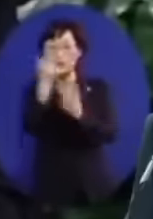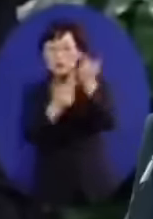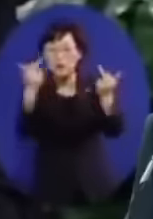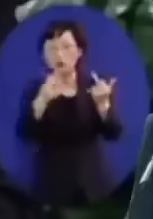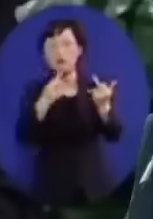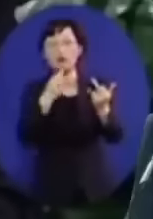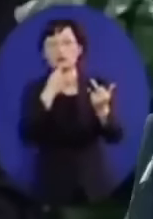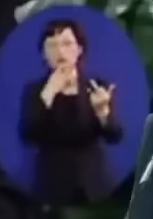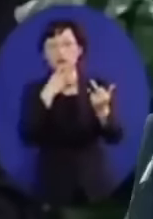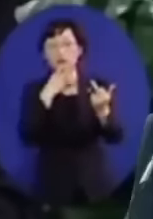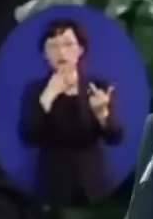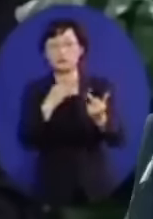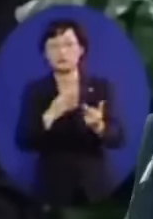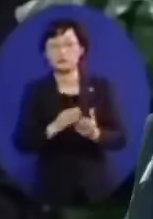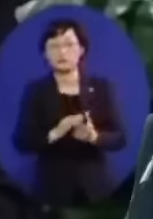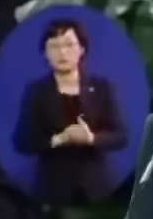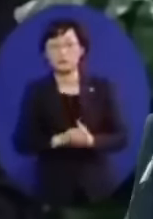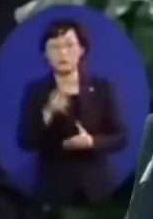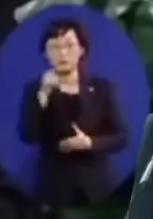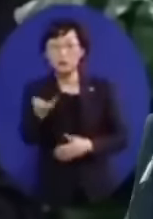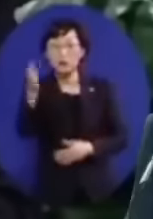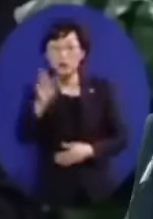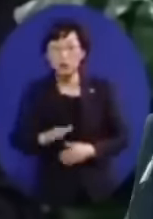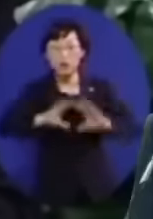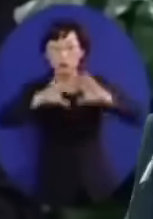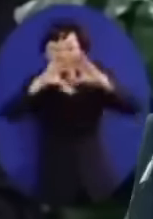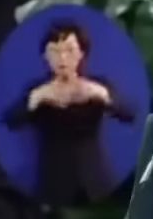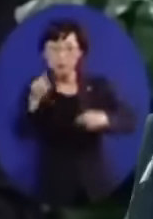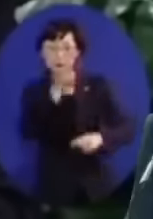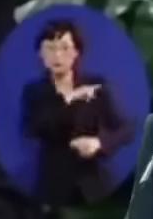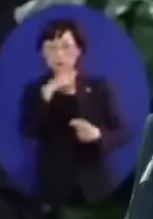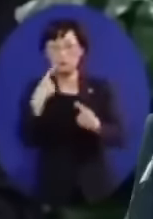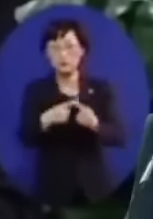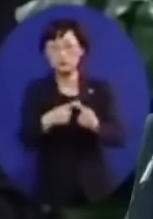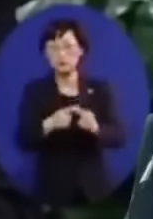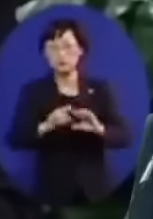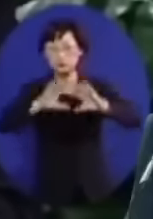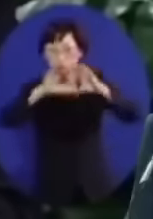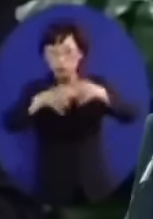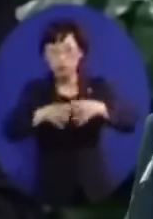산악지대인 것입니다. 그런데도 세계 1등 국가로 사는 것입니다.